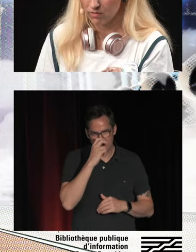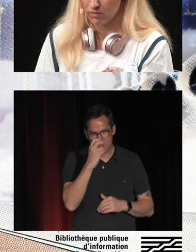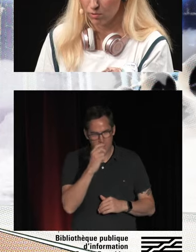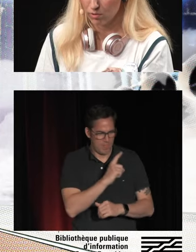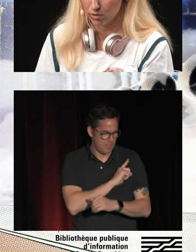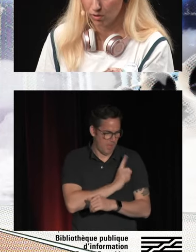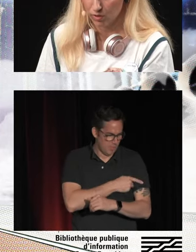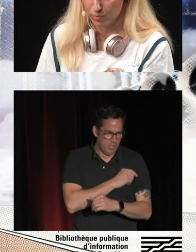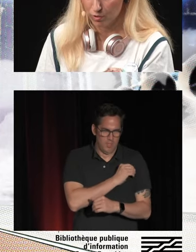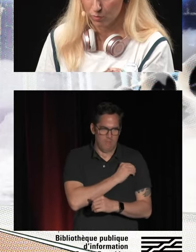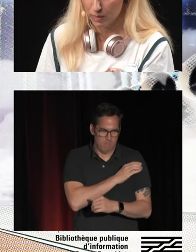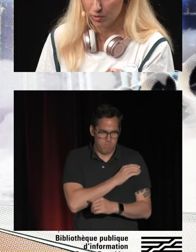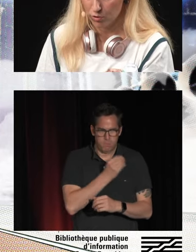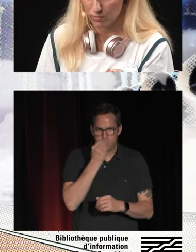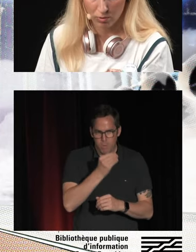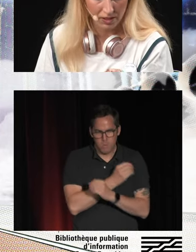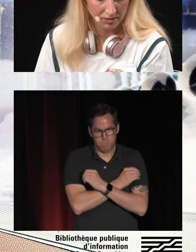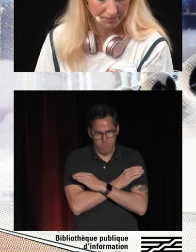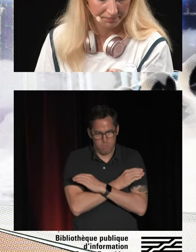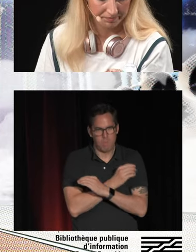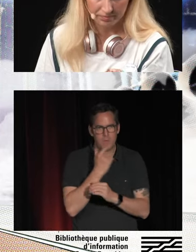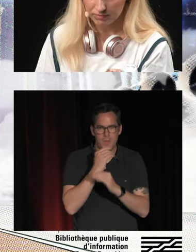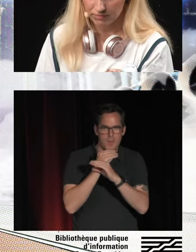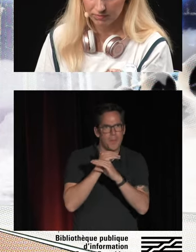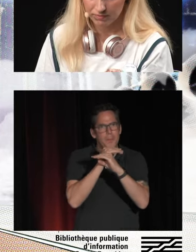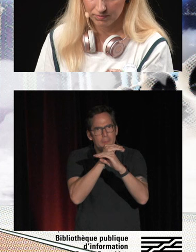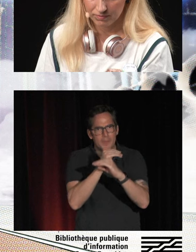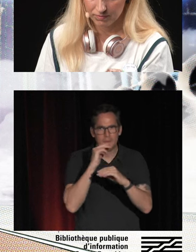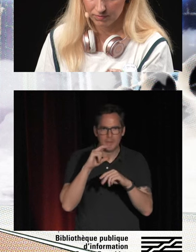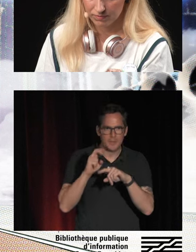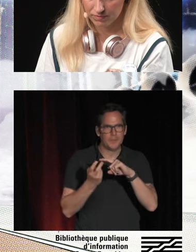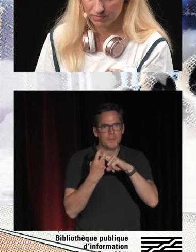l'énergie, on se repenche pour pas prendre la chauve-souris.